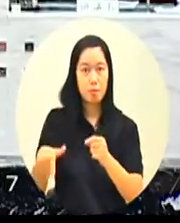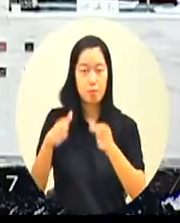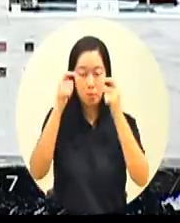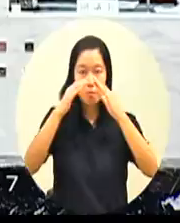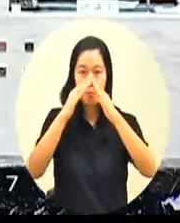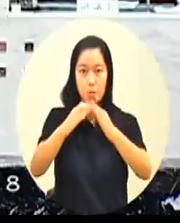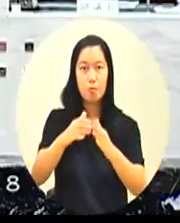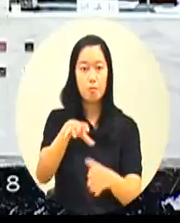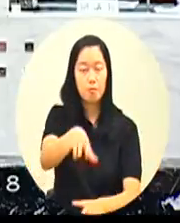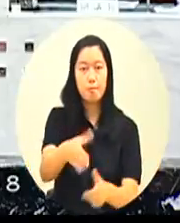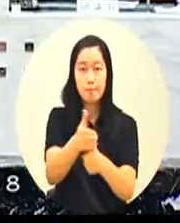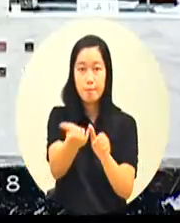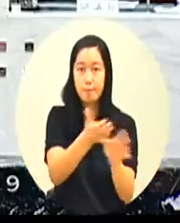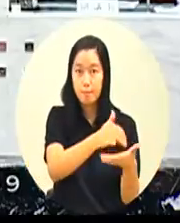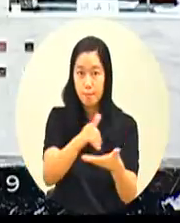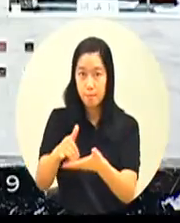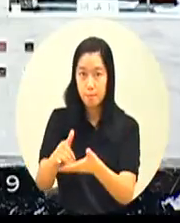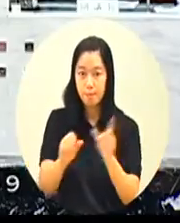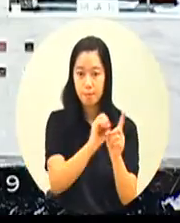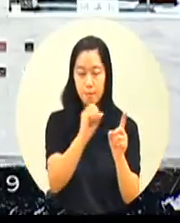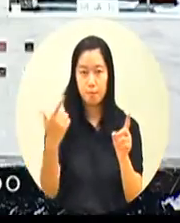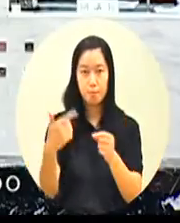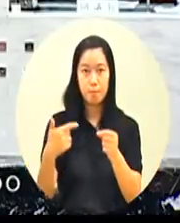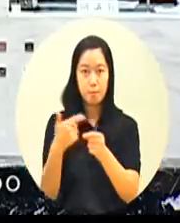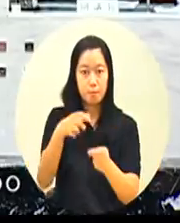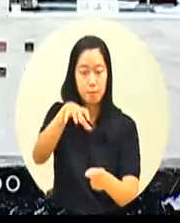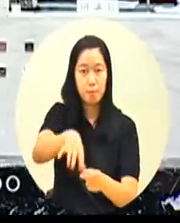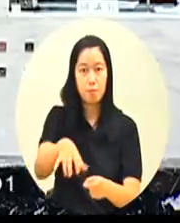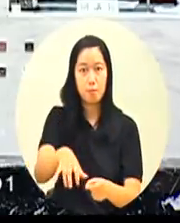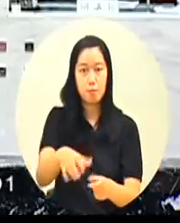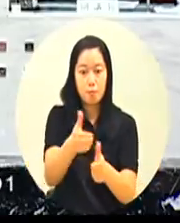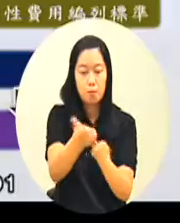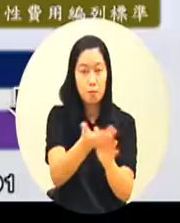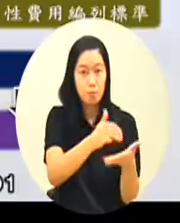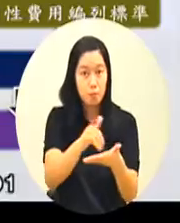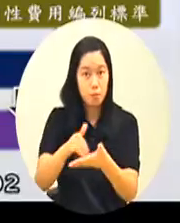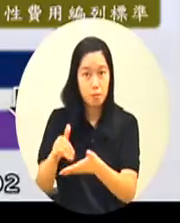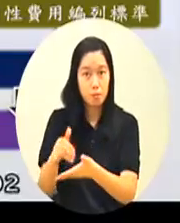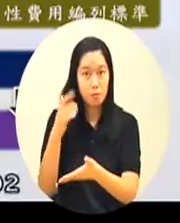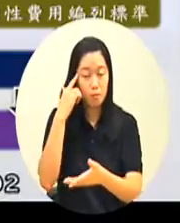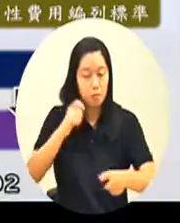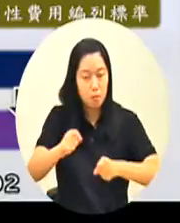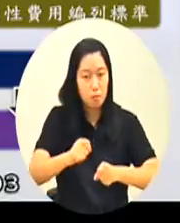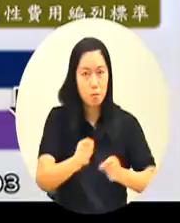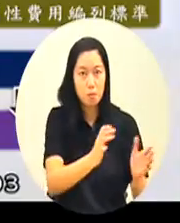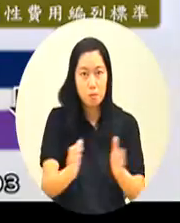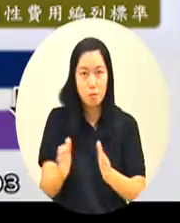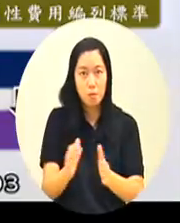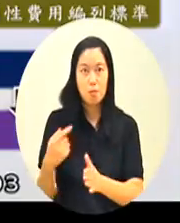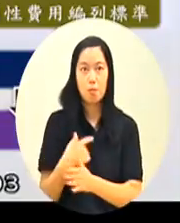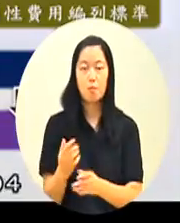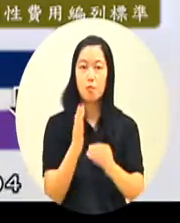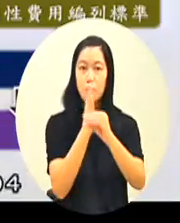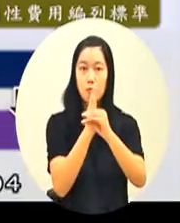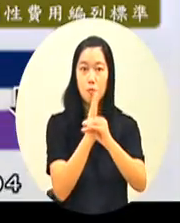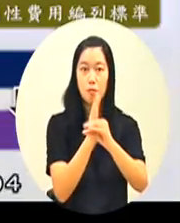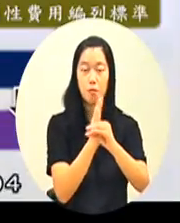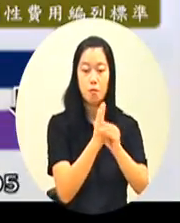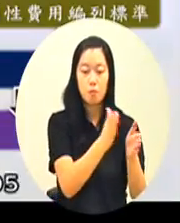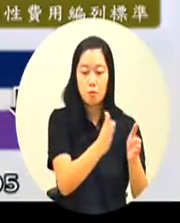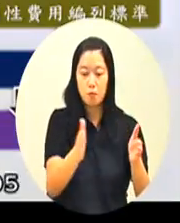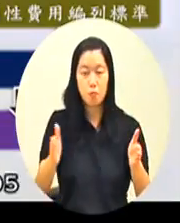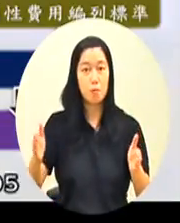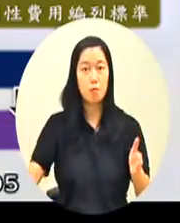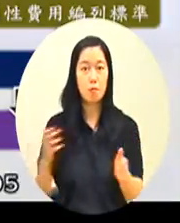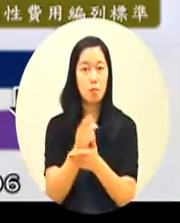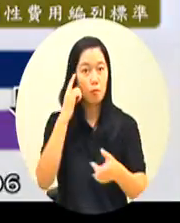预算106年度本市地方总预算的筹编，更续采行中层计划预算制度，然后依行